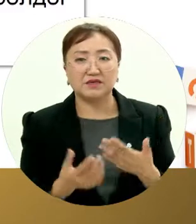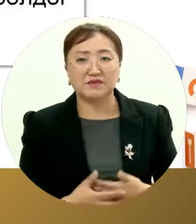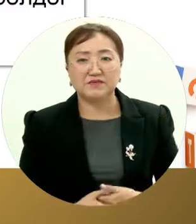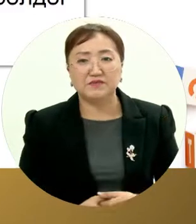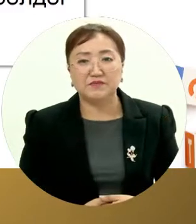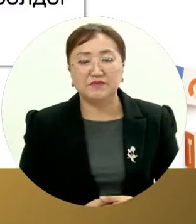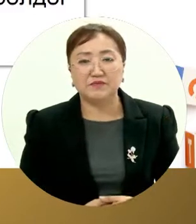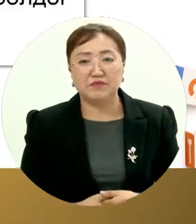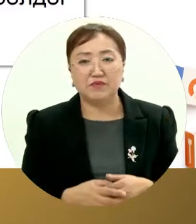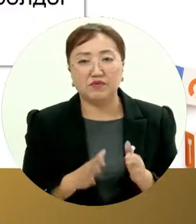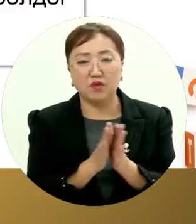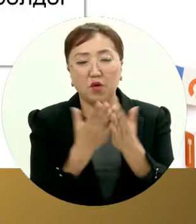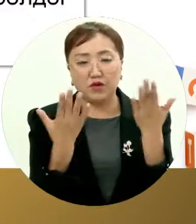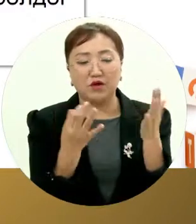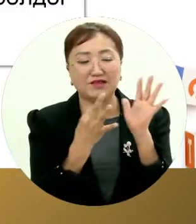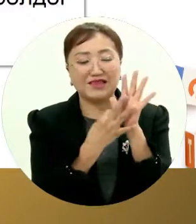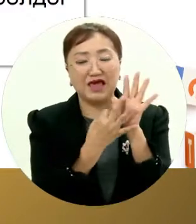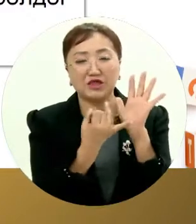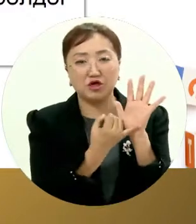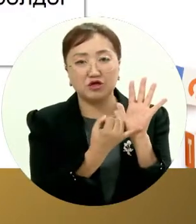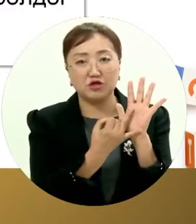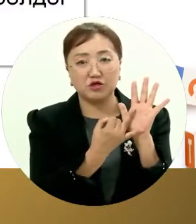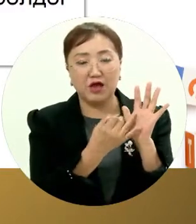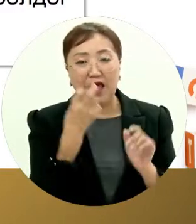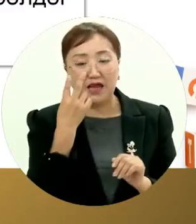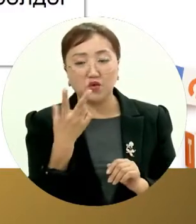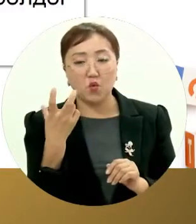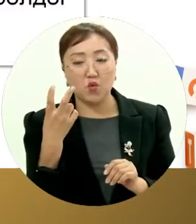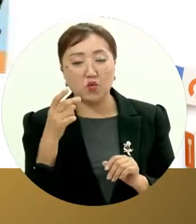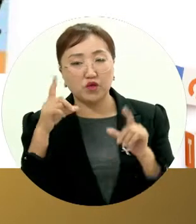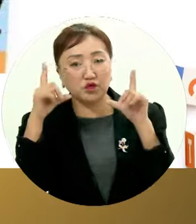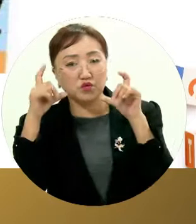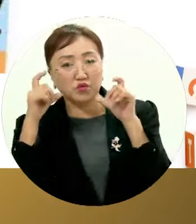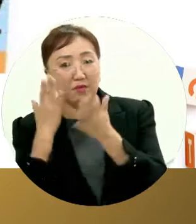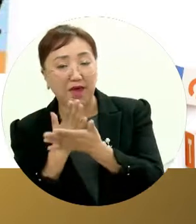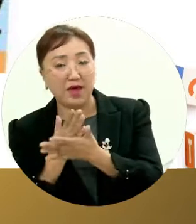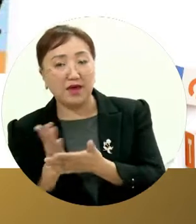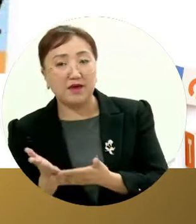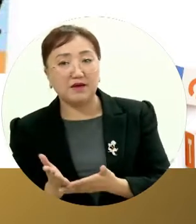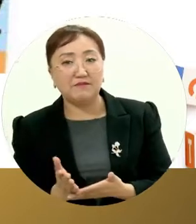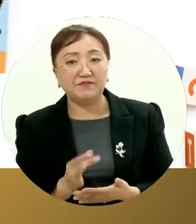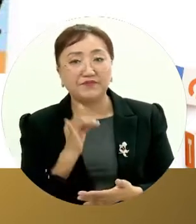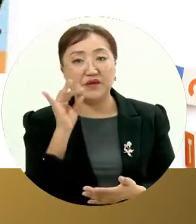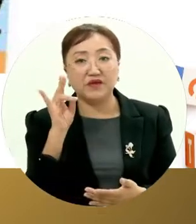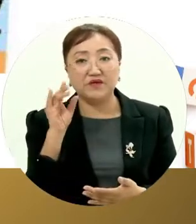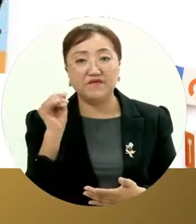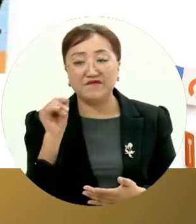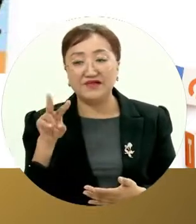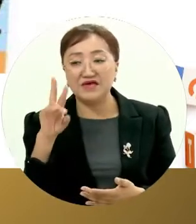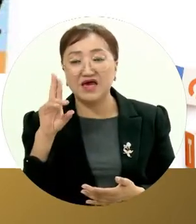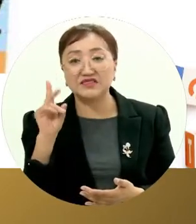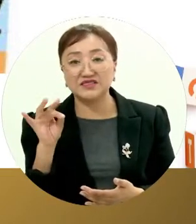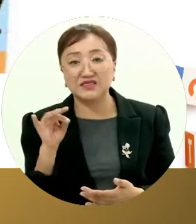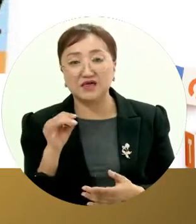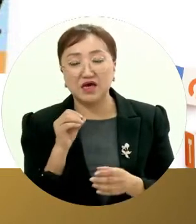байгаа. Номныхаа 87 дугаар хуудсыг гаргаад 3 зургийг хараарай. Яагаад инфляцийг